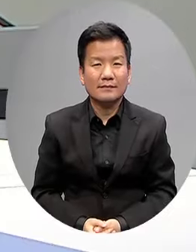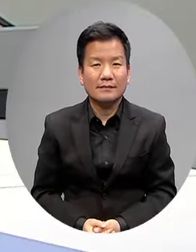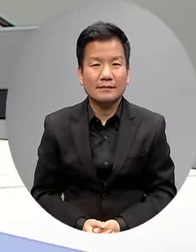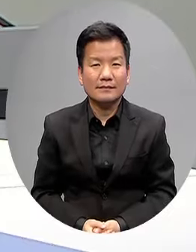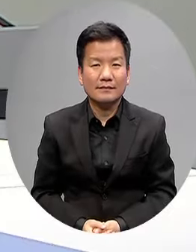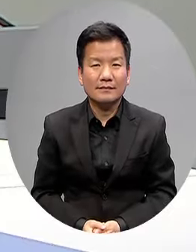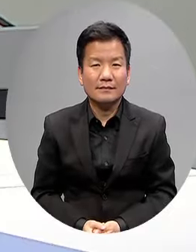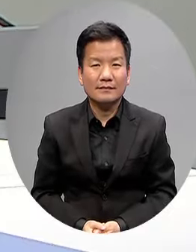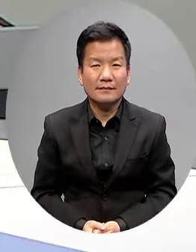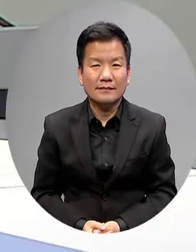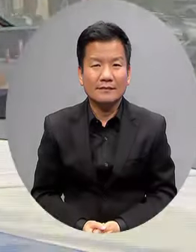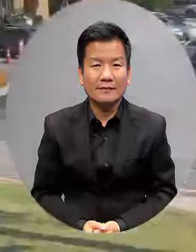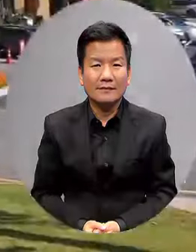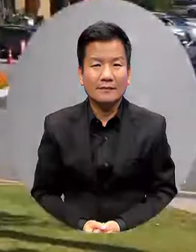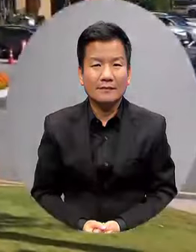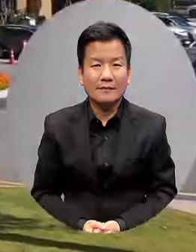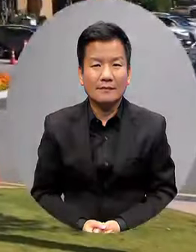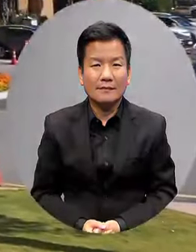보도합니다